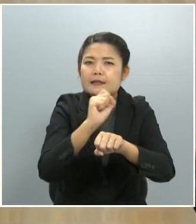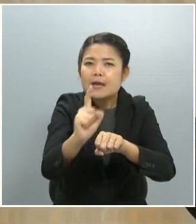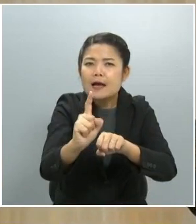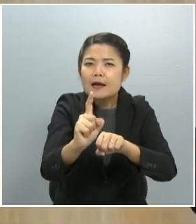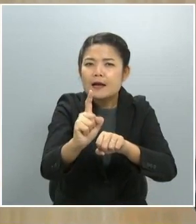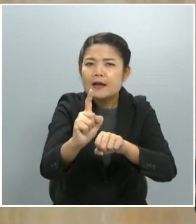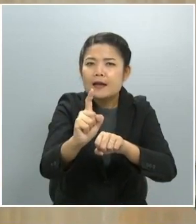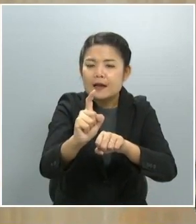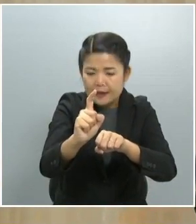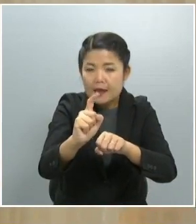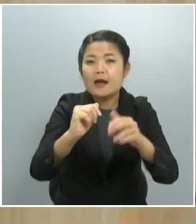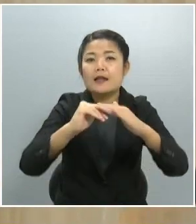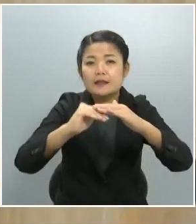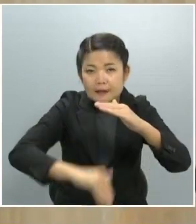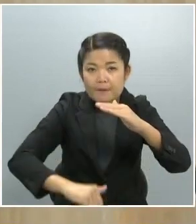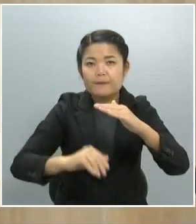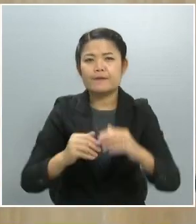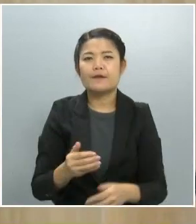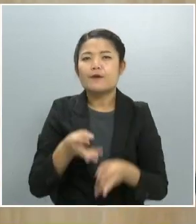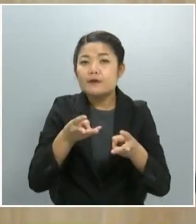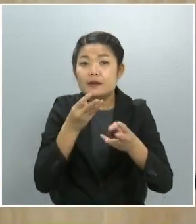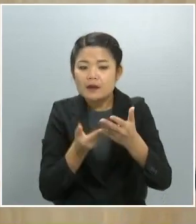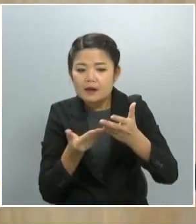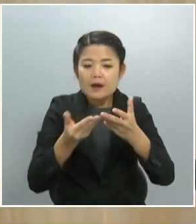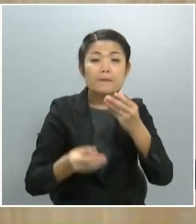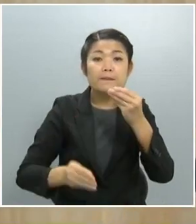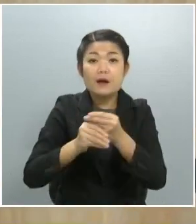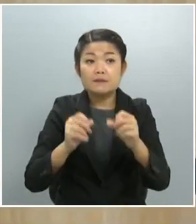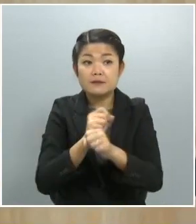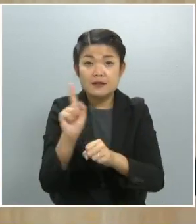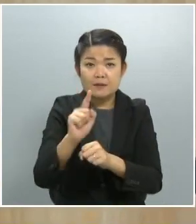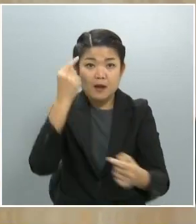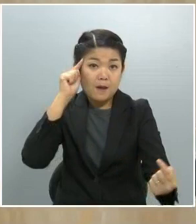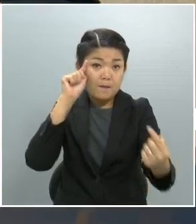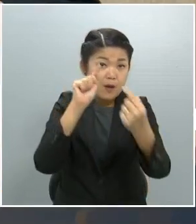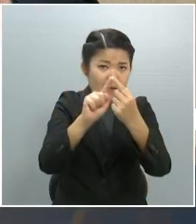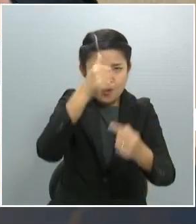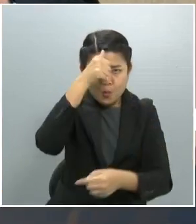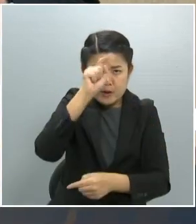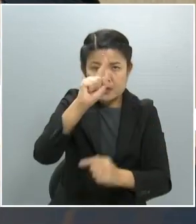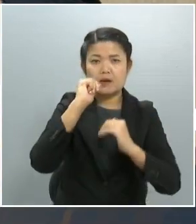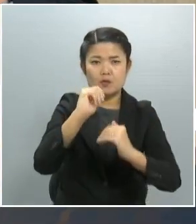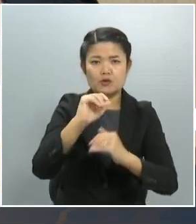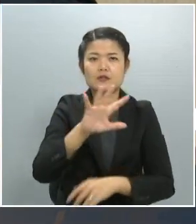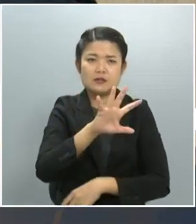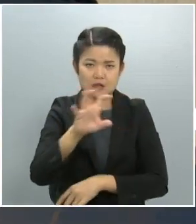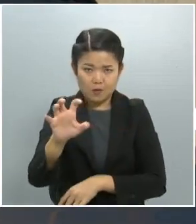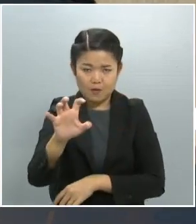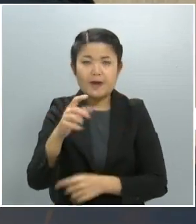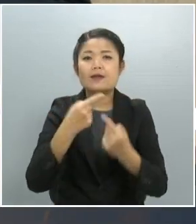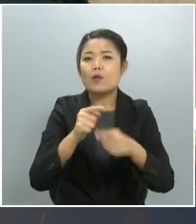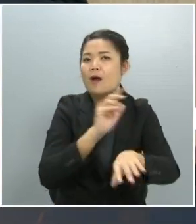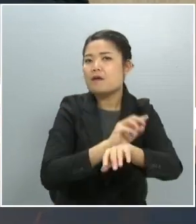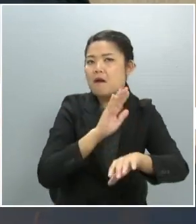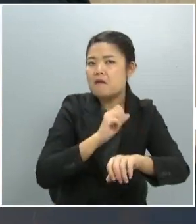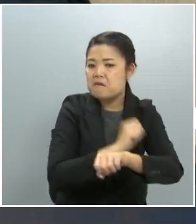มกันเป้าหมายต้องการให้400ต่อวันแต่เป็นแรงงานมีฝีมือ ใ